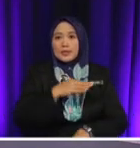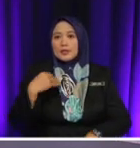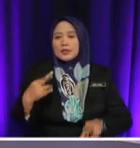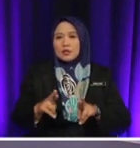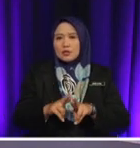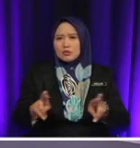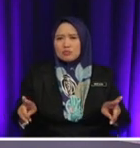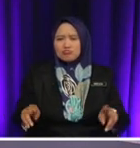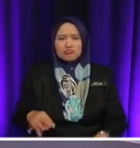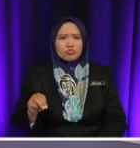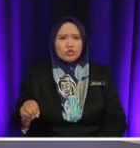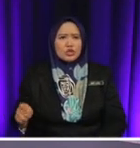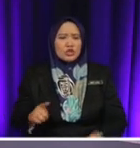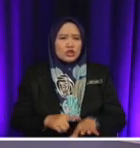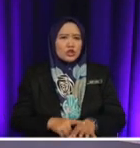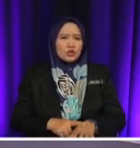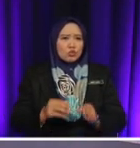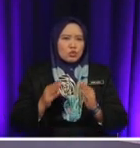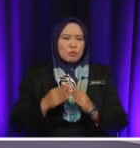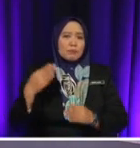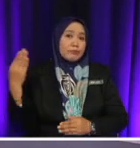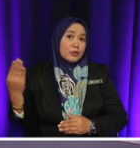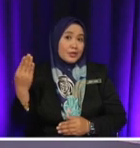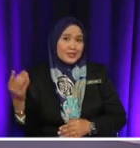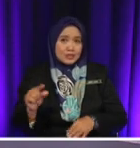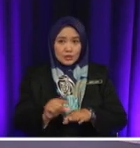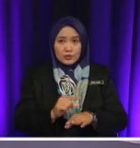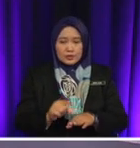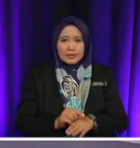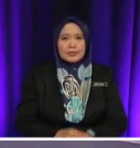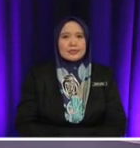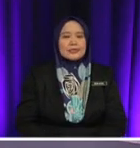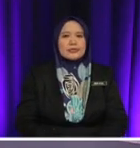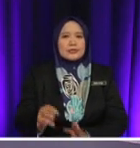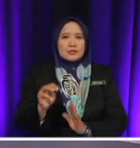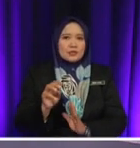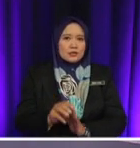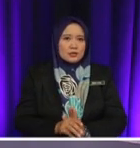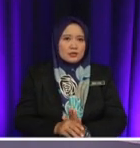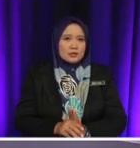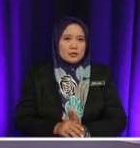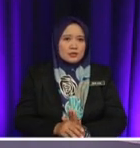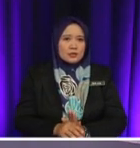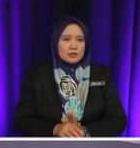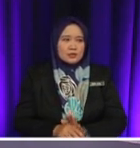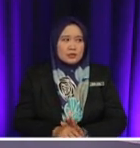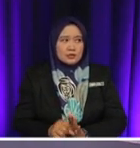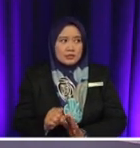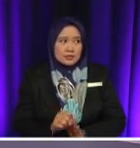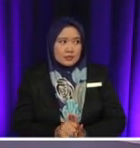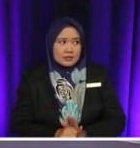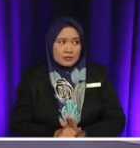guna perkataan ini semakin tinggi dan semakin rendah semakin banyak semakin bertambah so ini